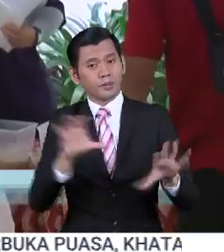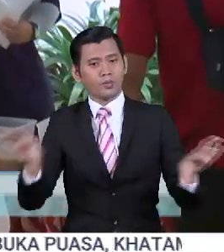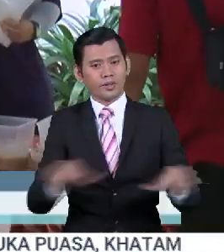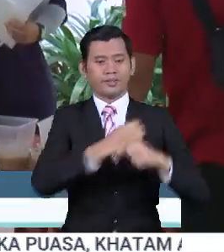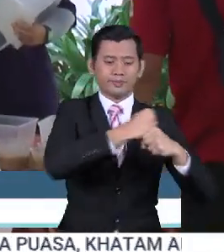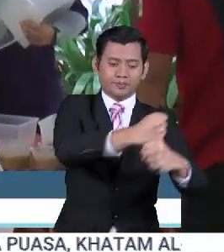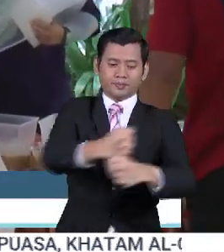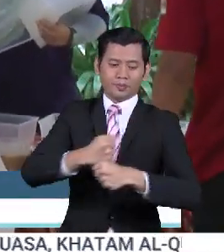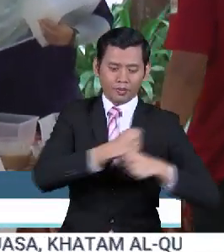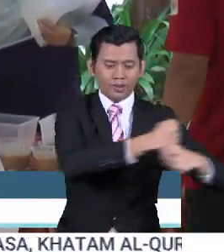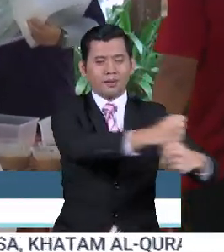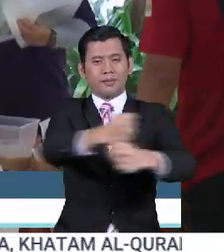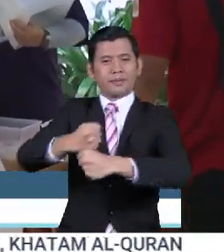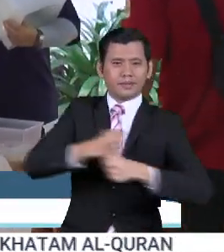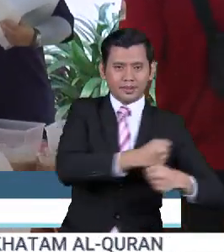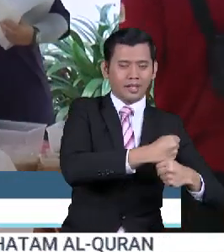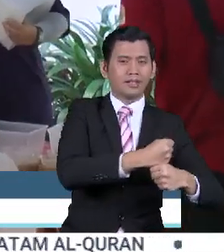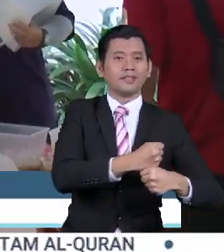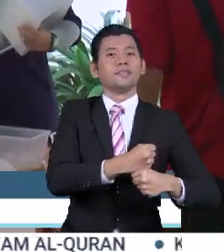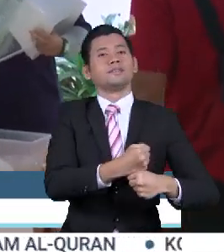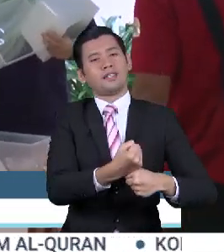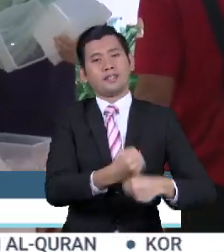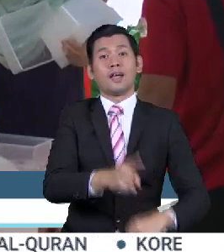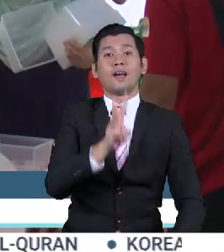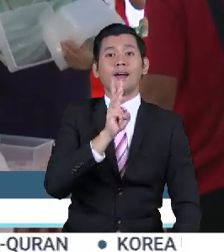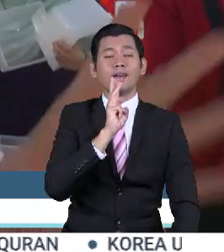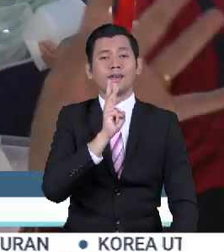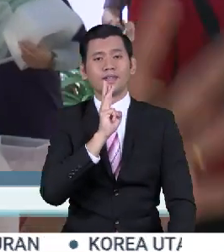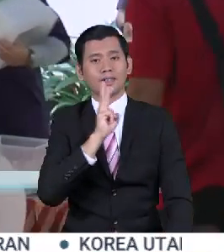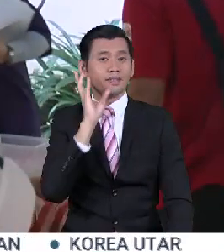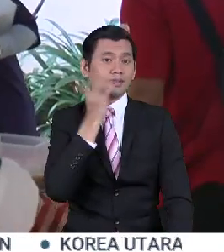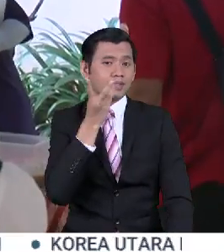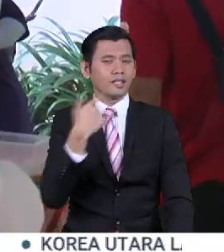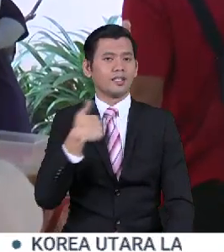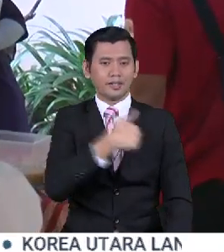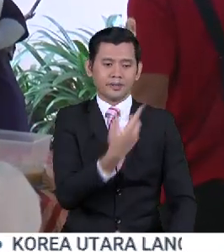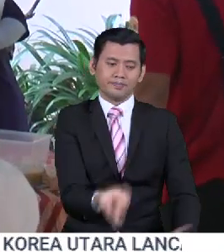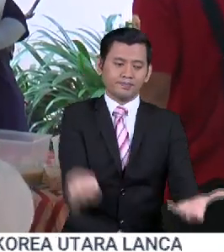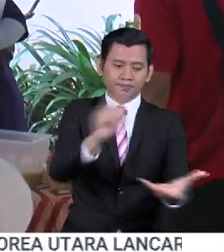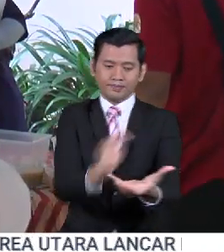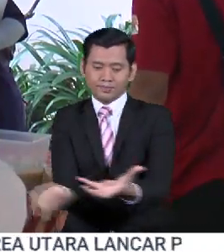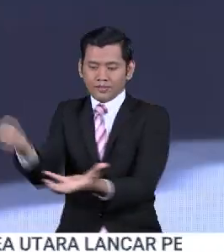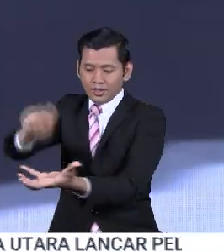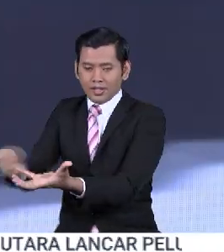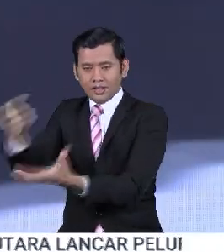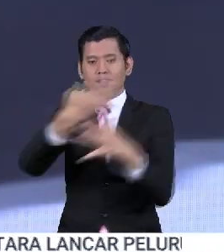mengacau bubur lambuk dan letak dalam bekas-bekas dan mengagihkan nanti pada anak yatim lah, macam